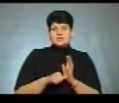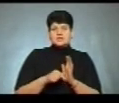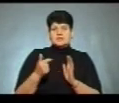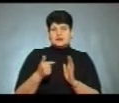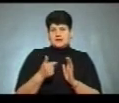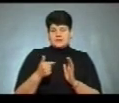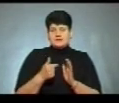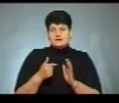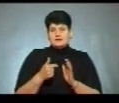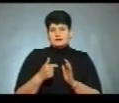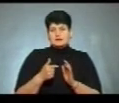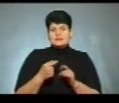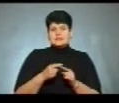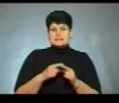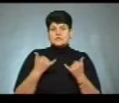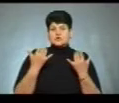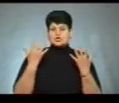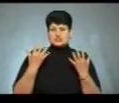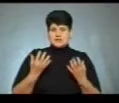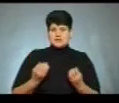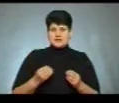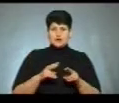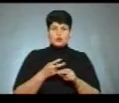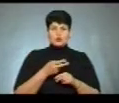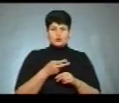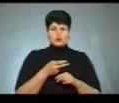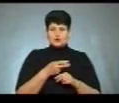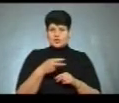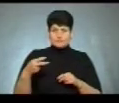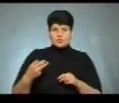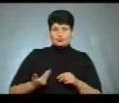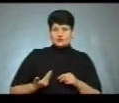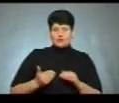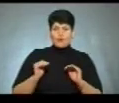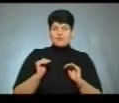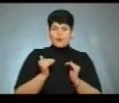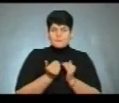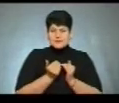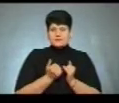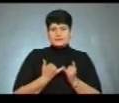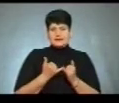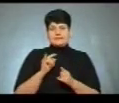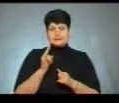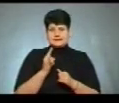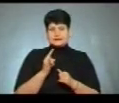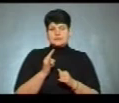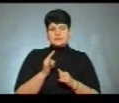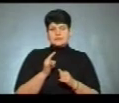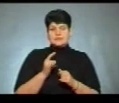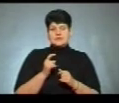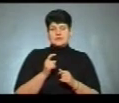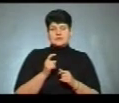1626 гривень? 1626 гривень, це на сьогоднішній день дорівнює прожитковому мінімуму для дитини відповідного віку.